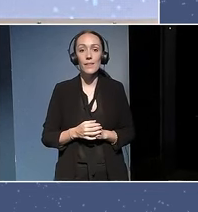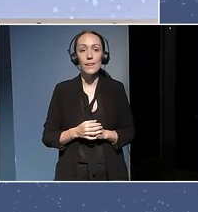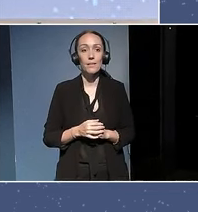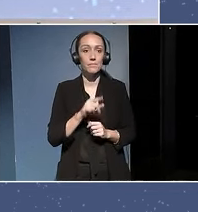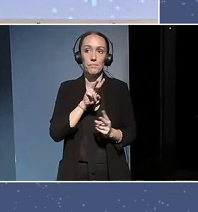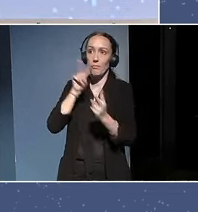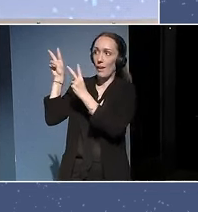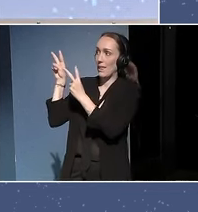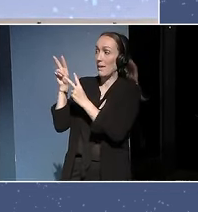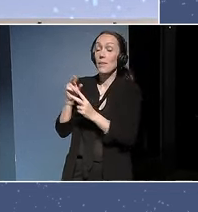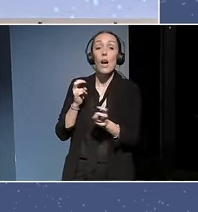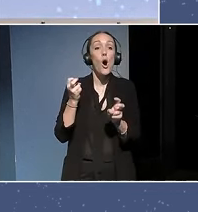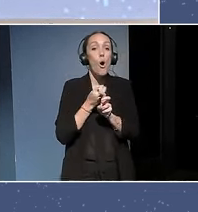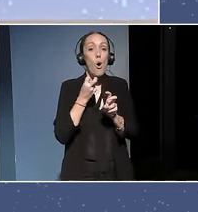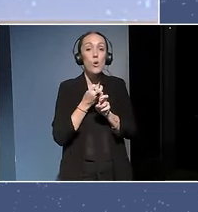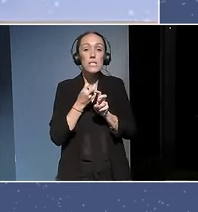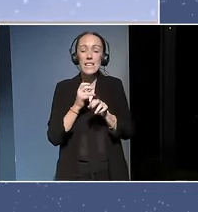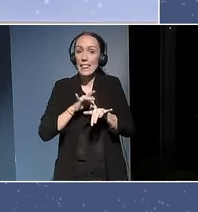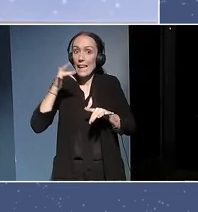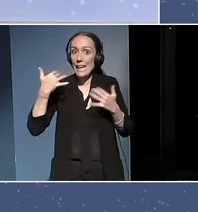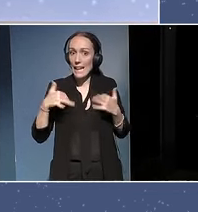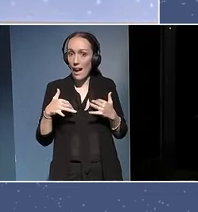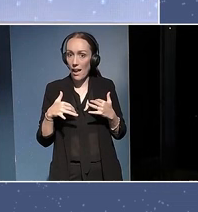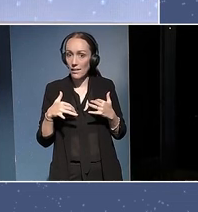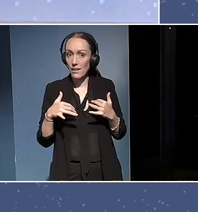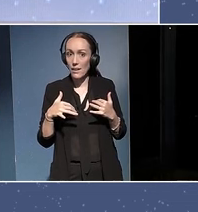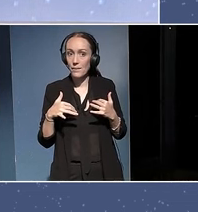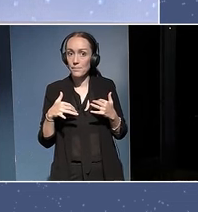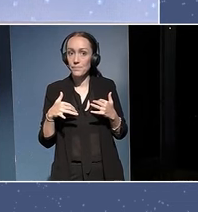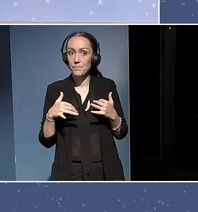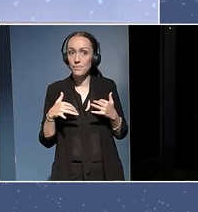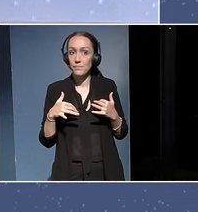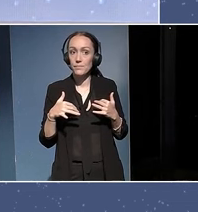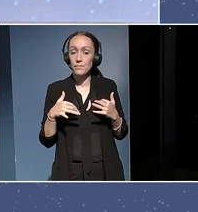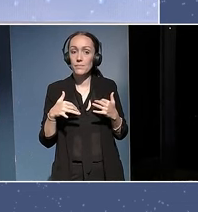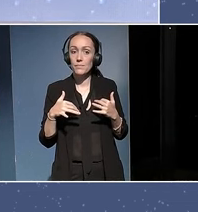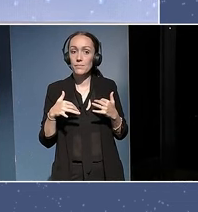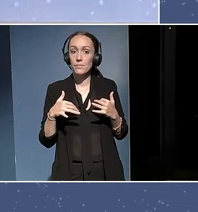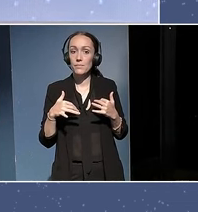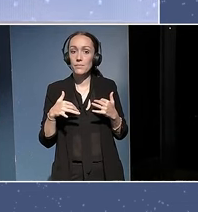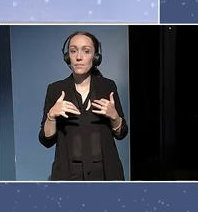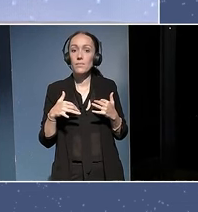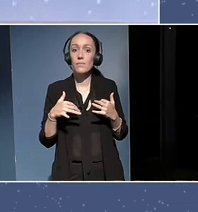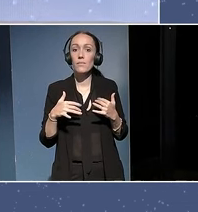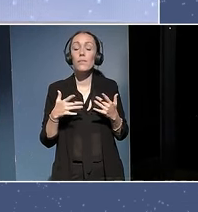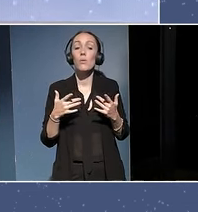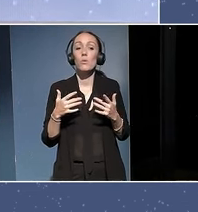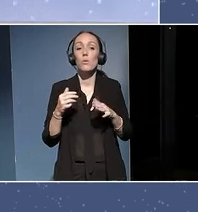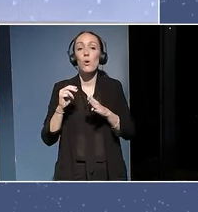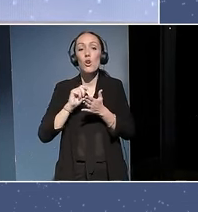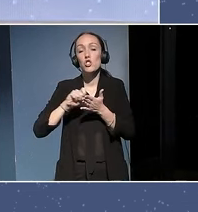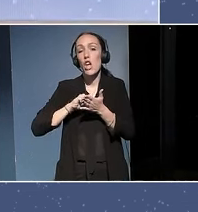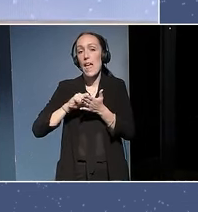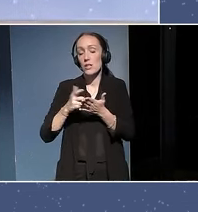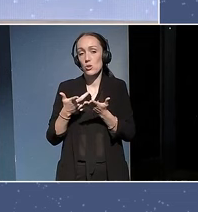vedete le ossa fragili le ricopriamo con il gesso come quando uno si